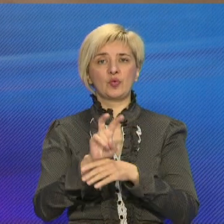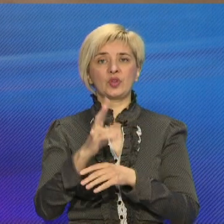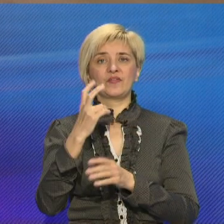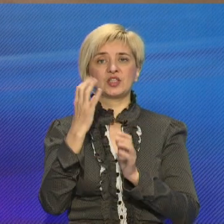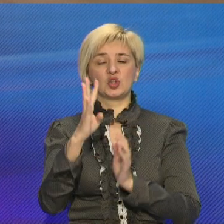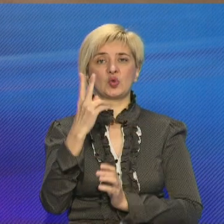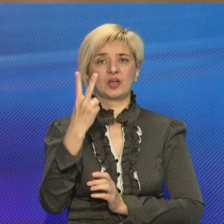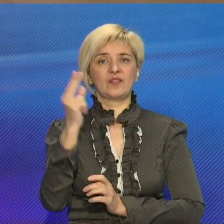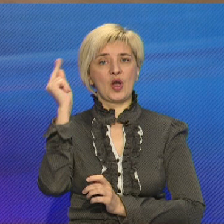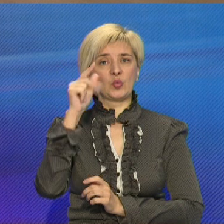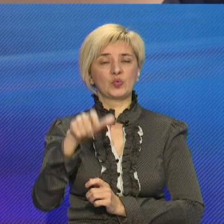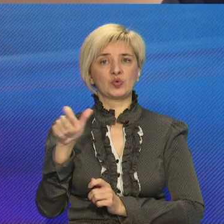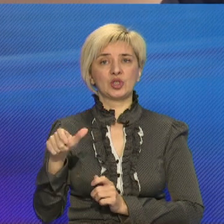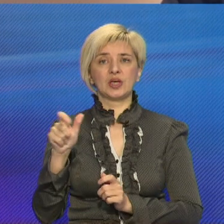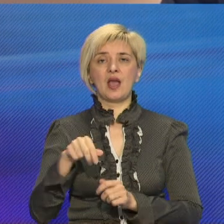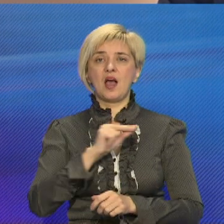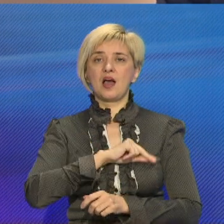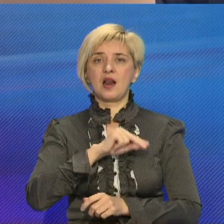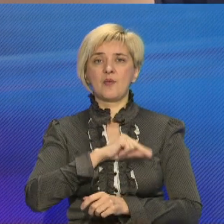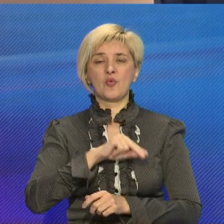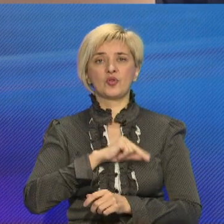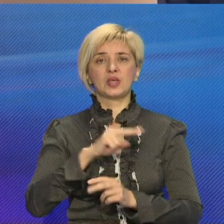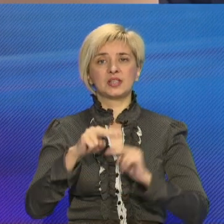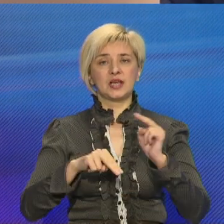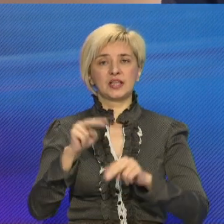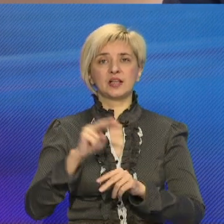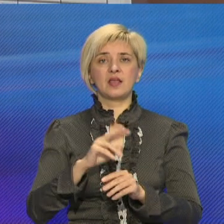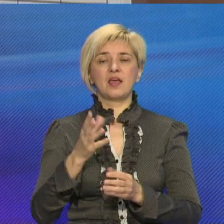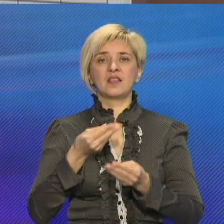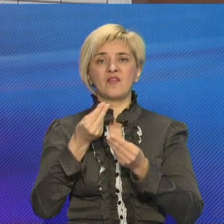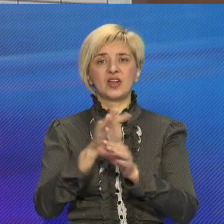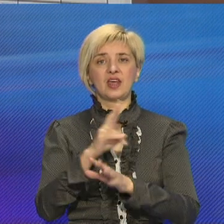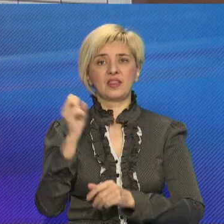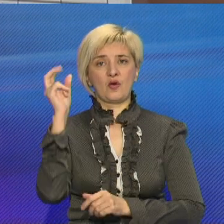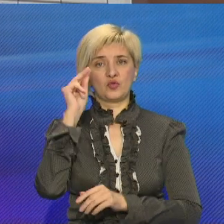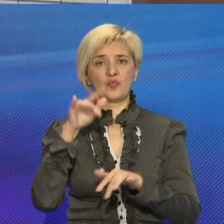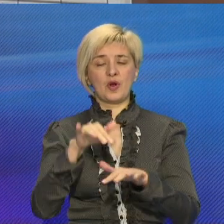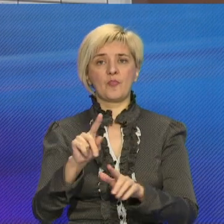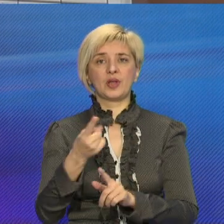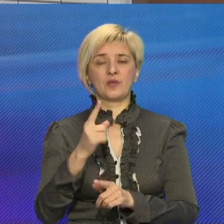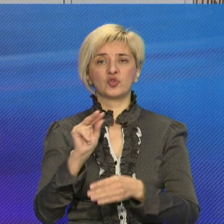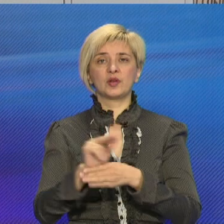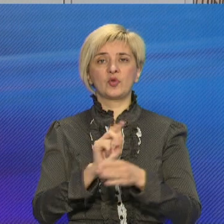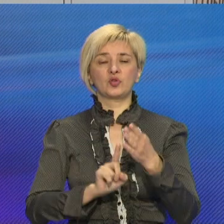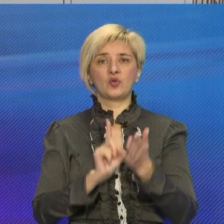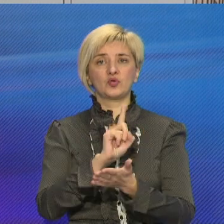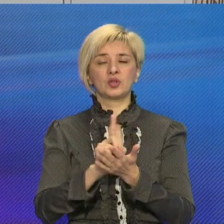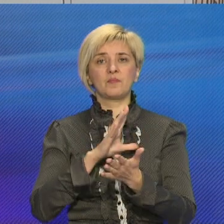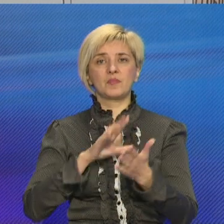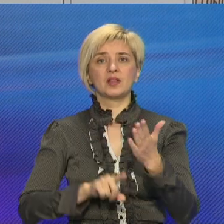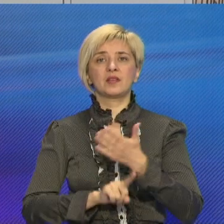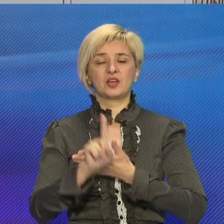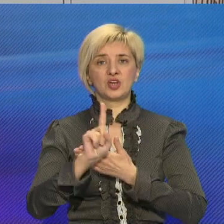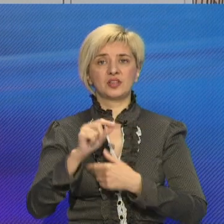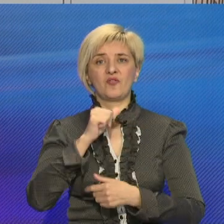сцвярджае адміністрацыя, ніяк не адбіваецца на вучэбным працэсе па прычыне таго, што рэканструкцыя павінна была пачацца яшчэ ў мінулым годзе. Таму дзяцей загадзя